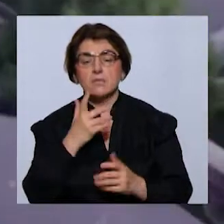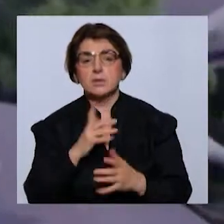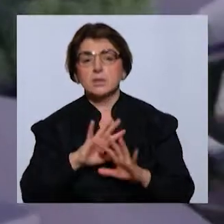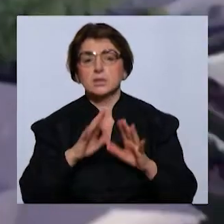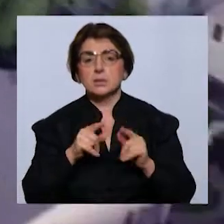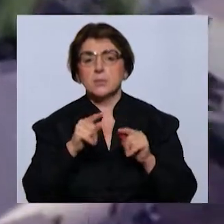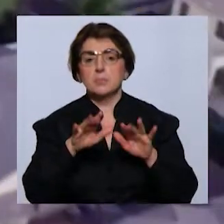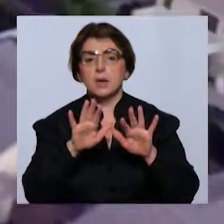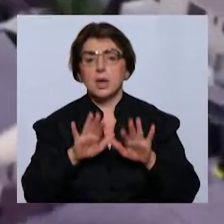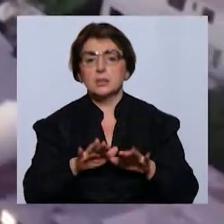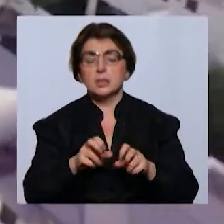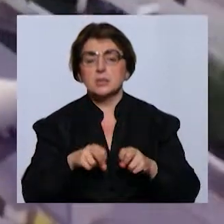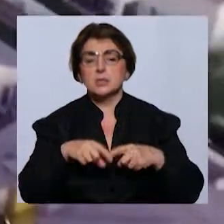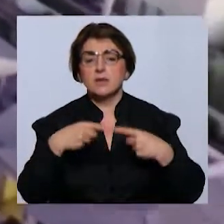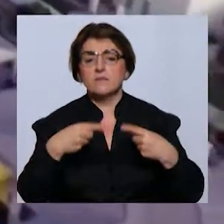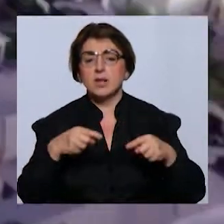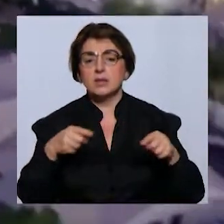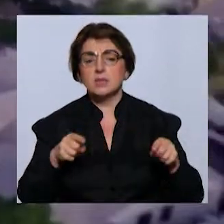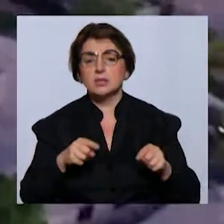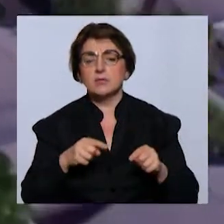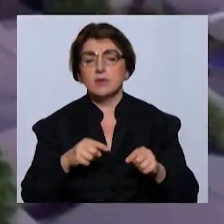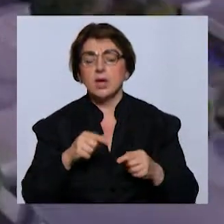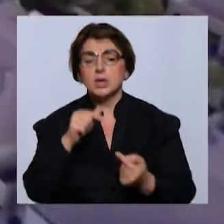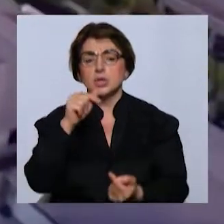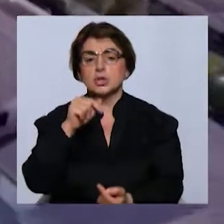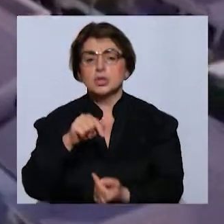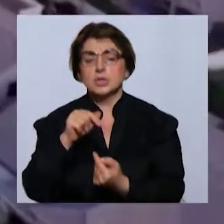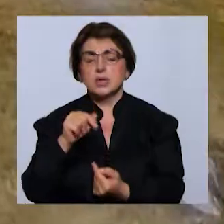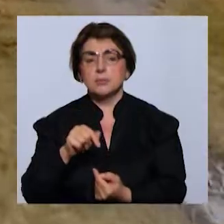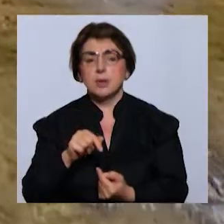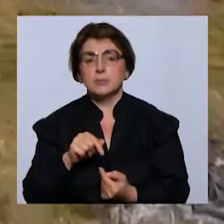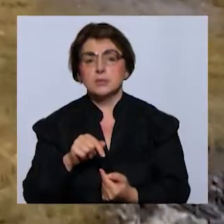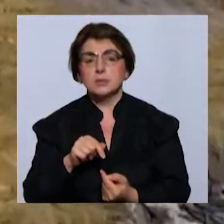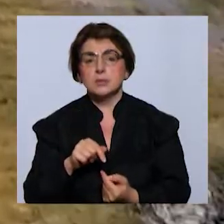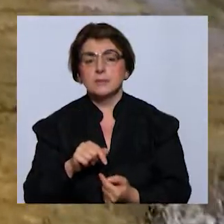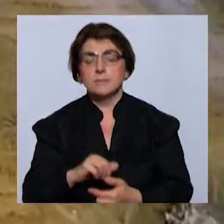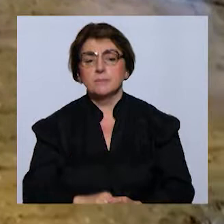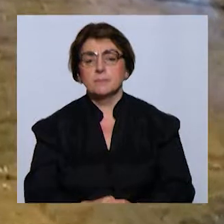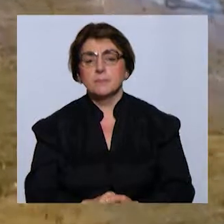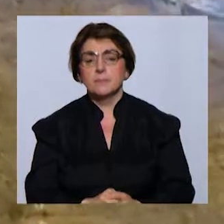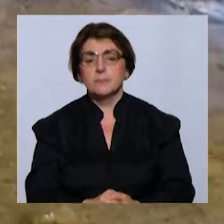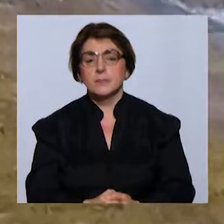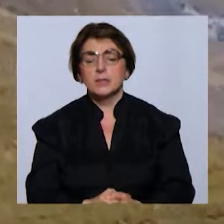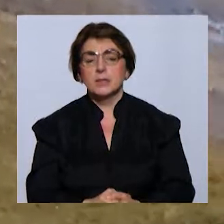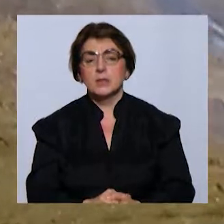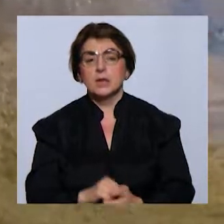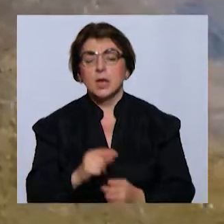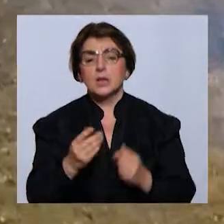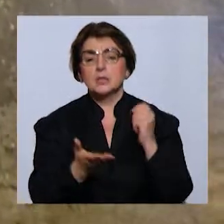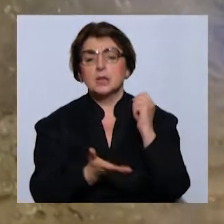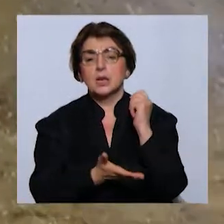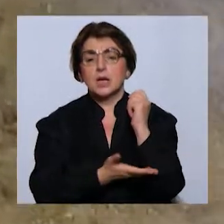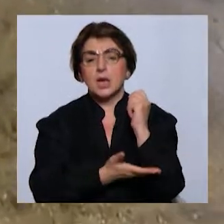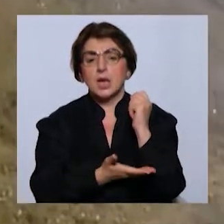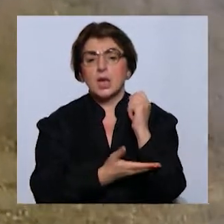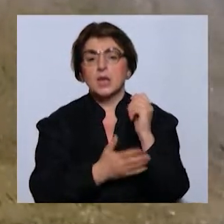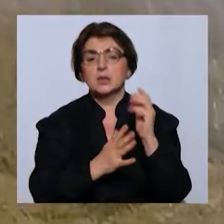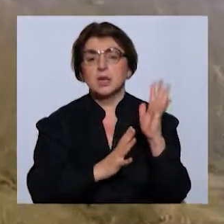იმ ადგილებში ურბანიზაცია და შესაბამისად მოკლედ აი ეს ხეტყე